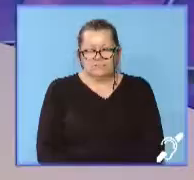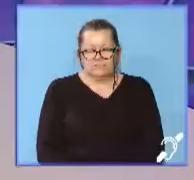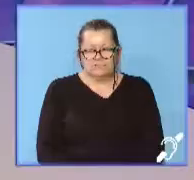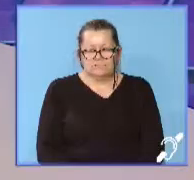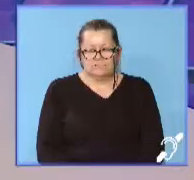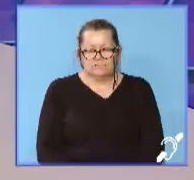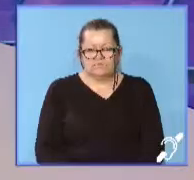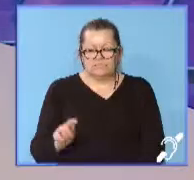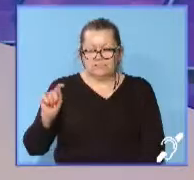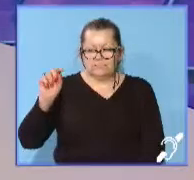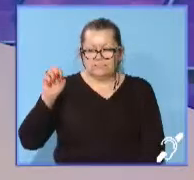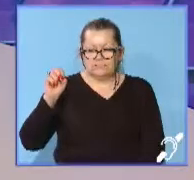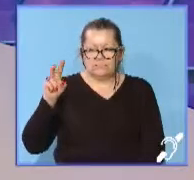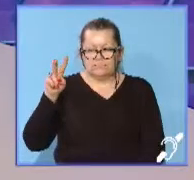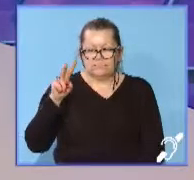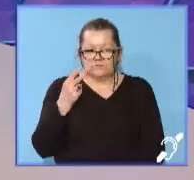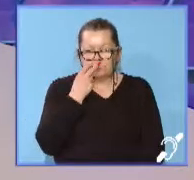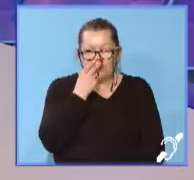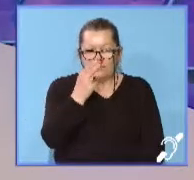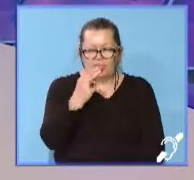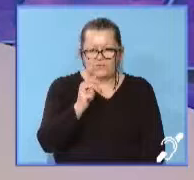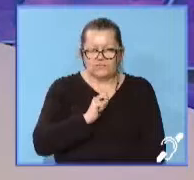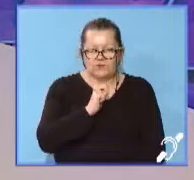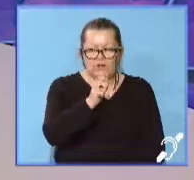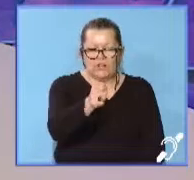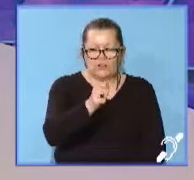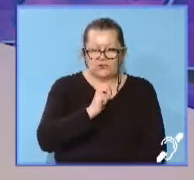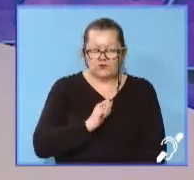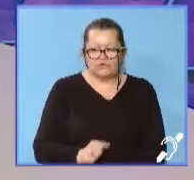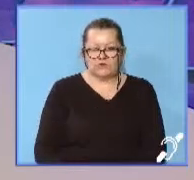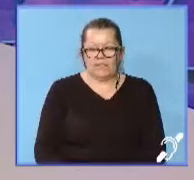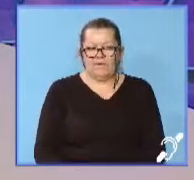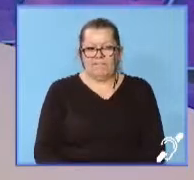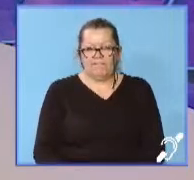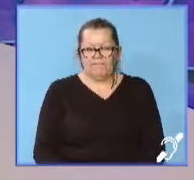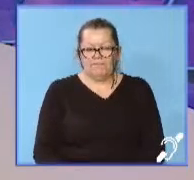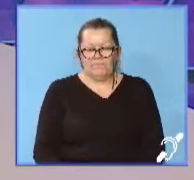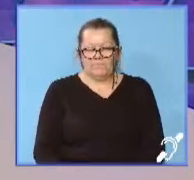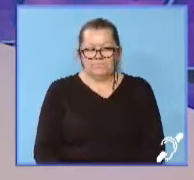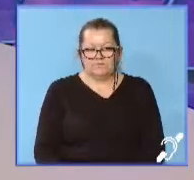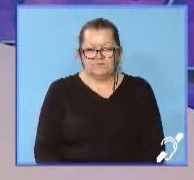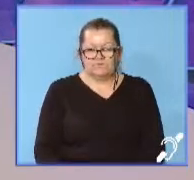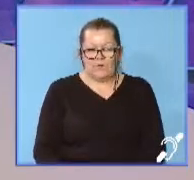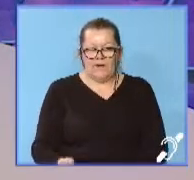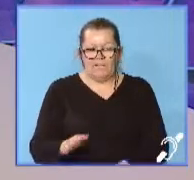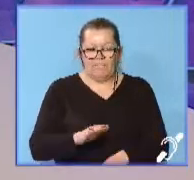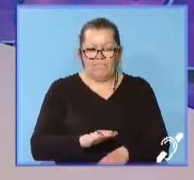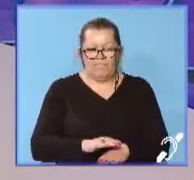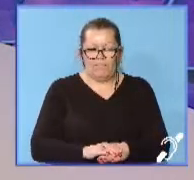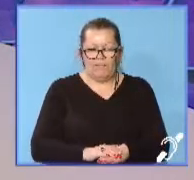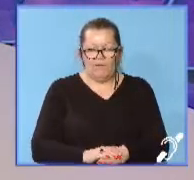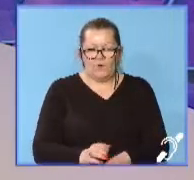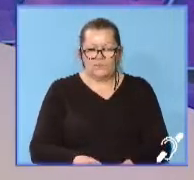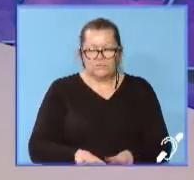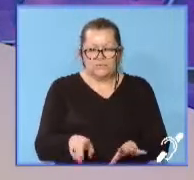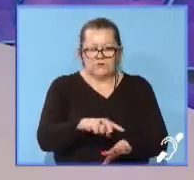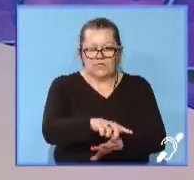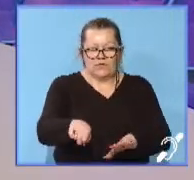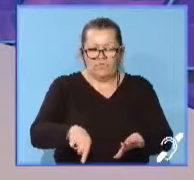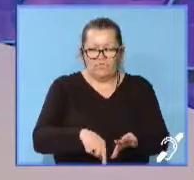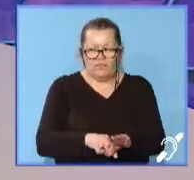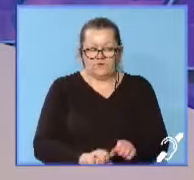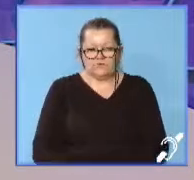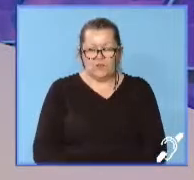cus în finalul telejurnalului Vă prezentăm top 3 cele mai vizionate știri și interviuri care au fost difuzate în cadrul telejurnalului